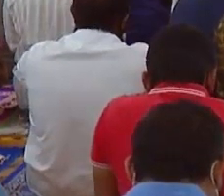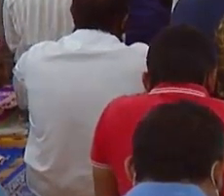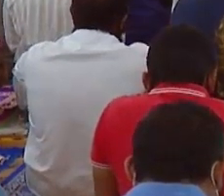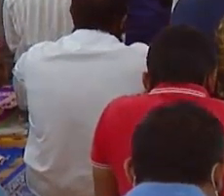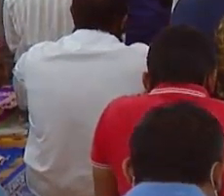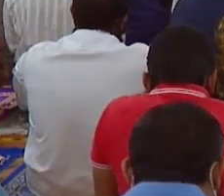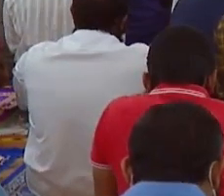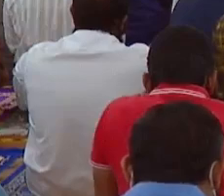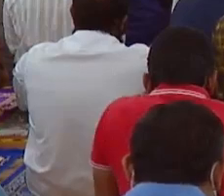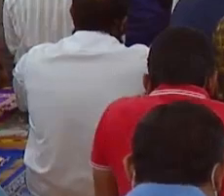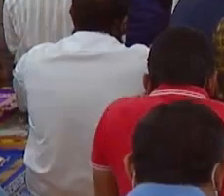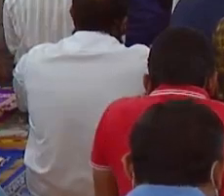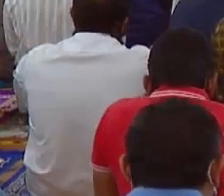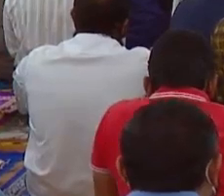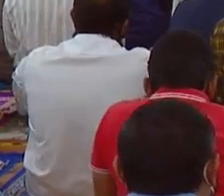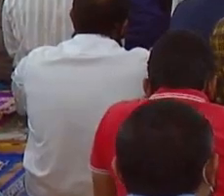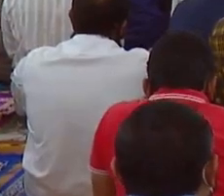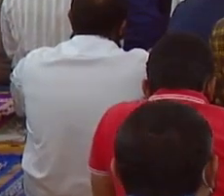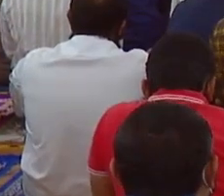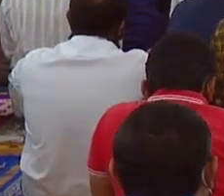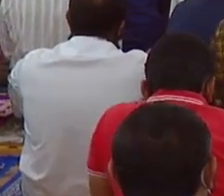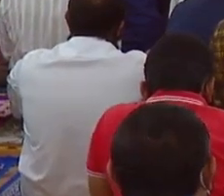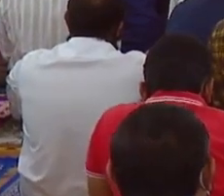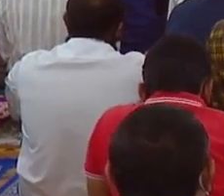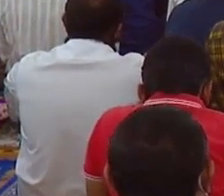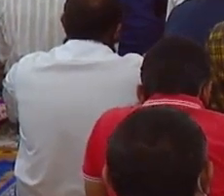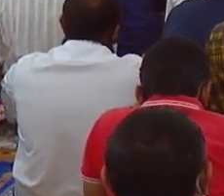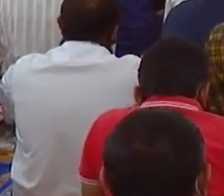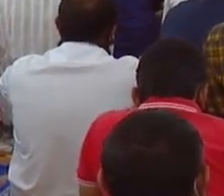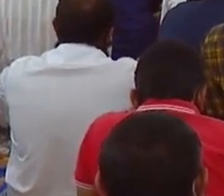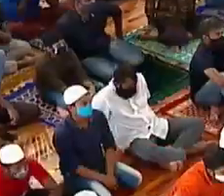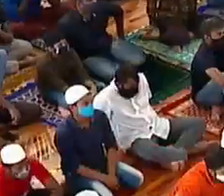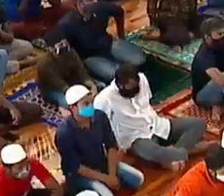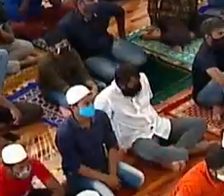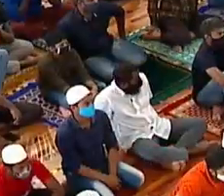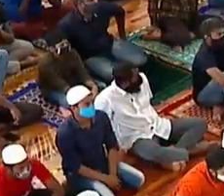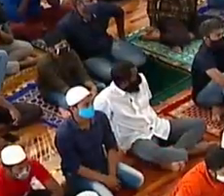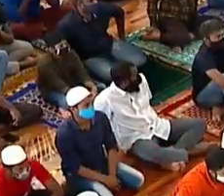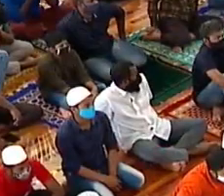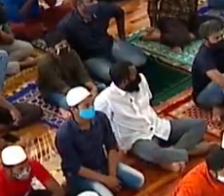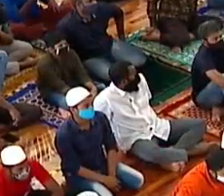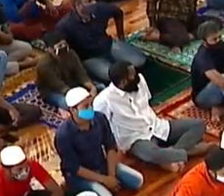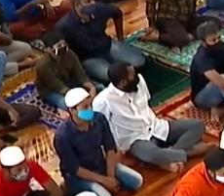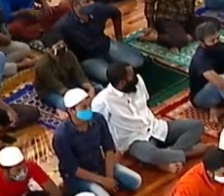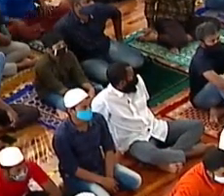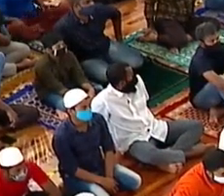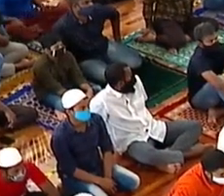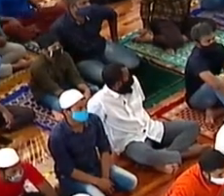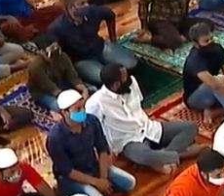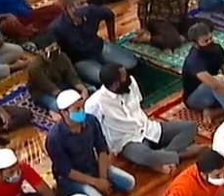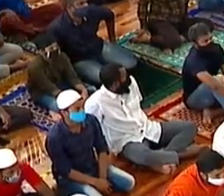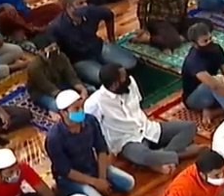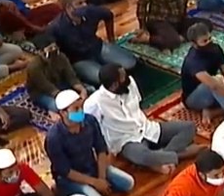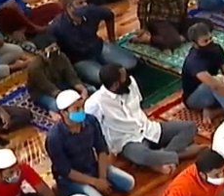لا شريك له واشهد ان محمدا عبده ورسوله صلى الله عليه وعلى